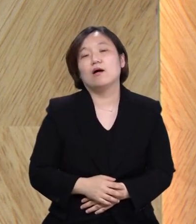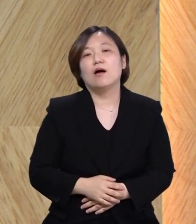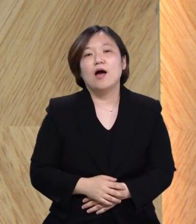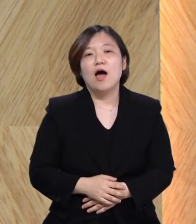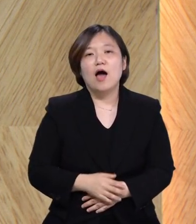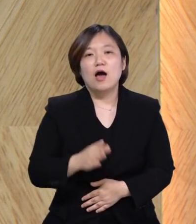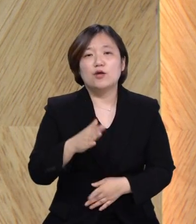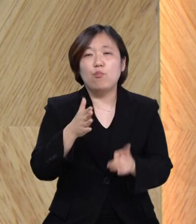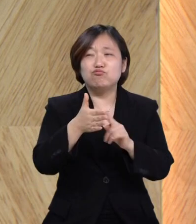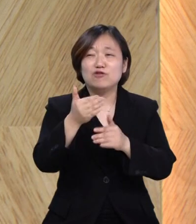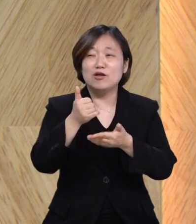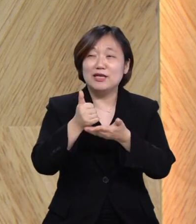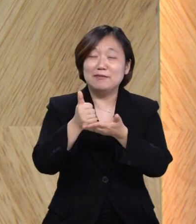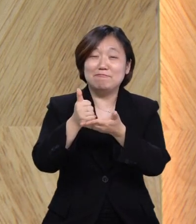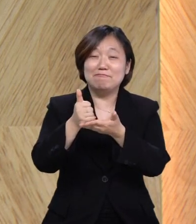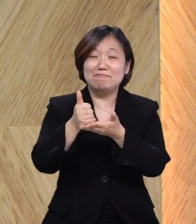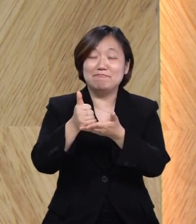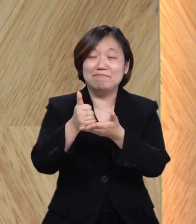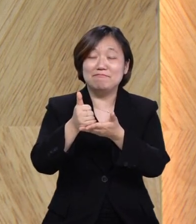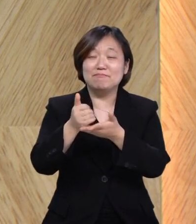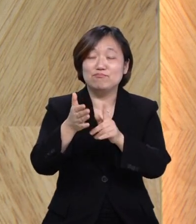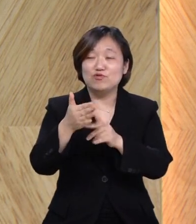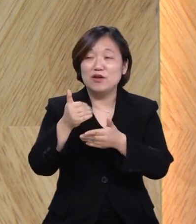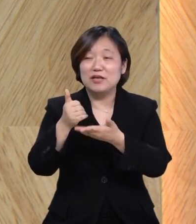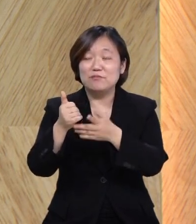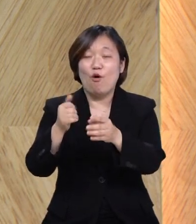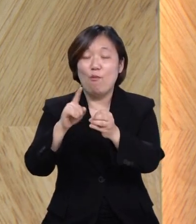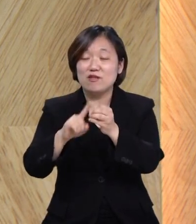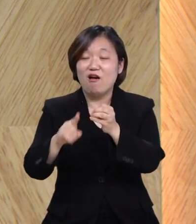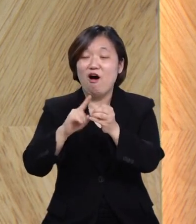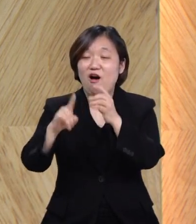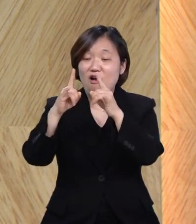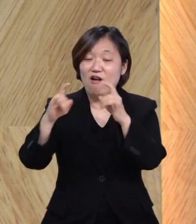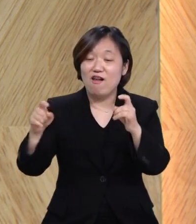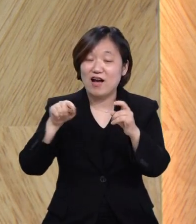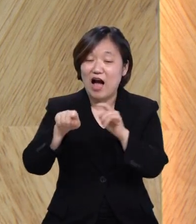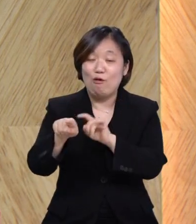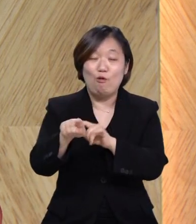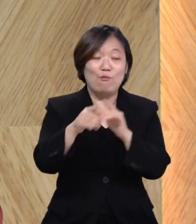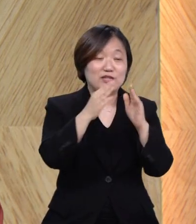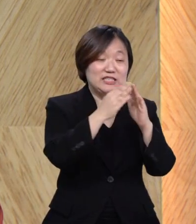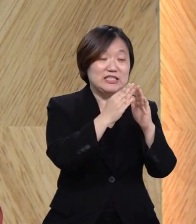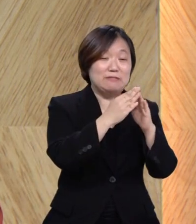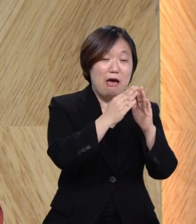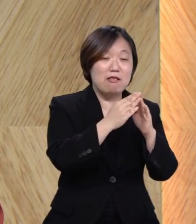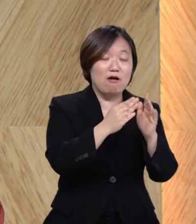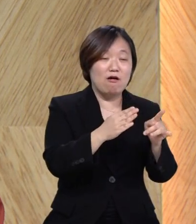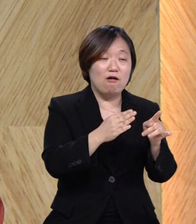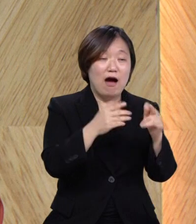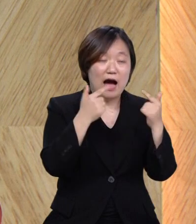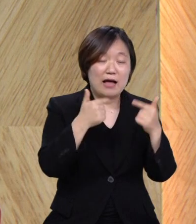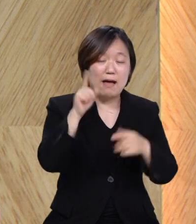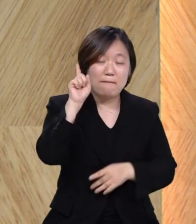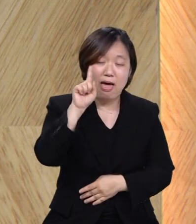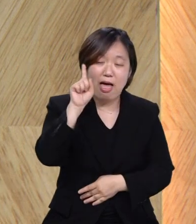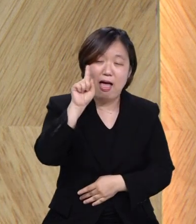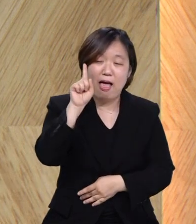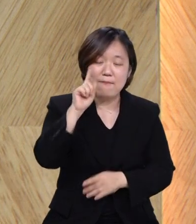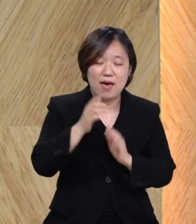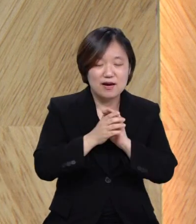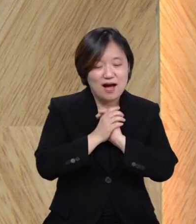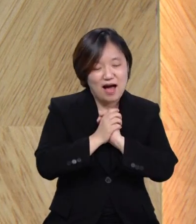부처님을 향해서 뭐 절에서 하고 집에서 하고 뭐 그때그때 상황에 맞춰서 하셨겠죠 이렇게